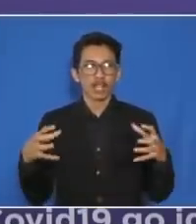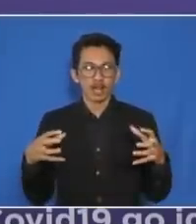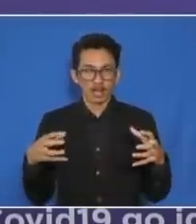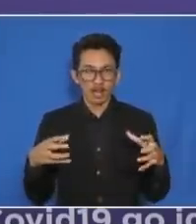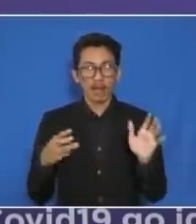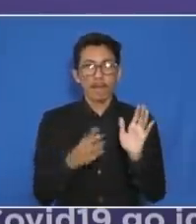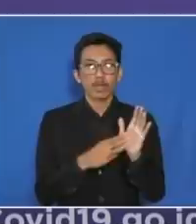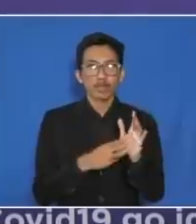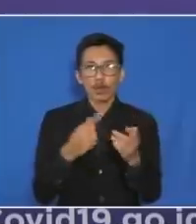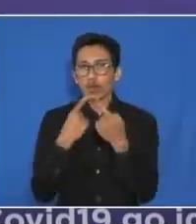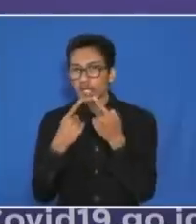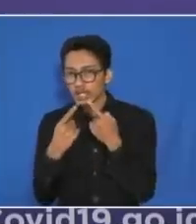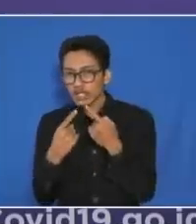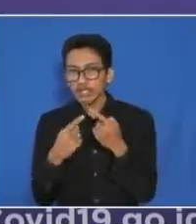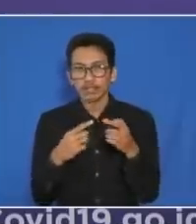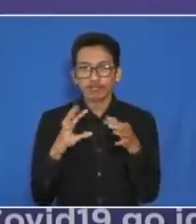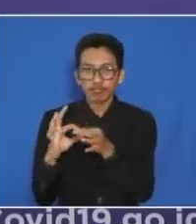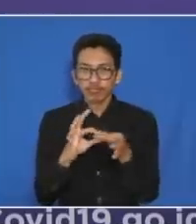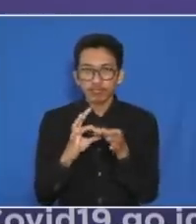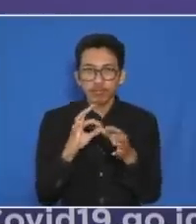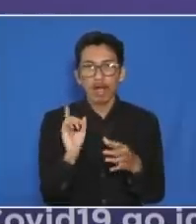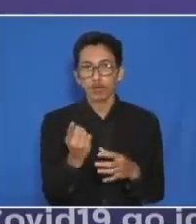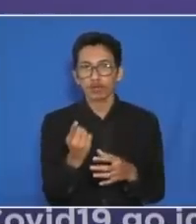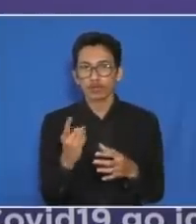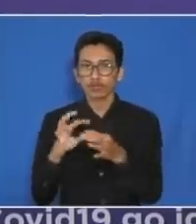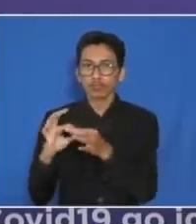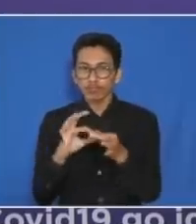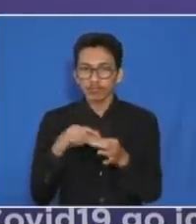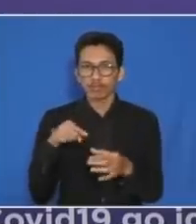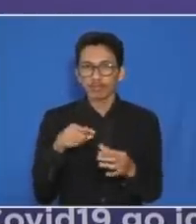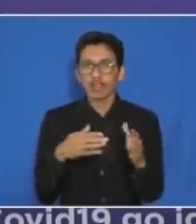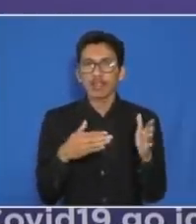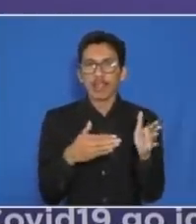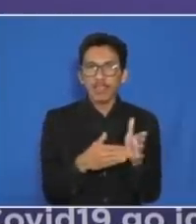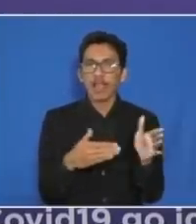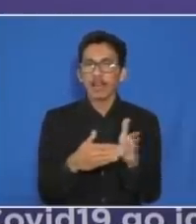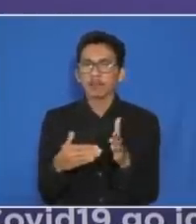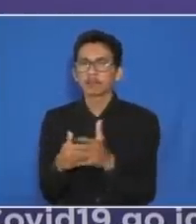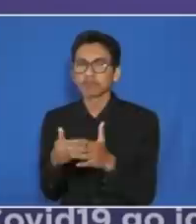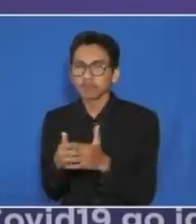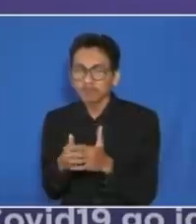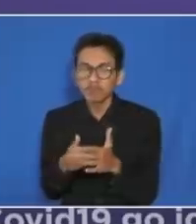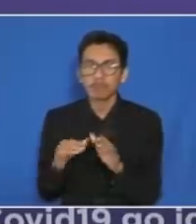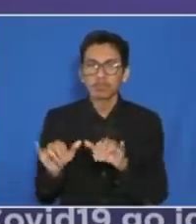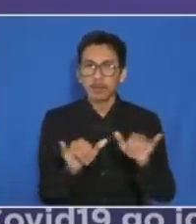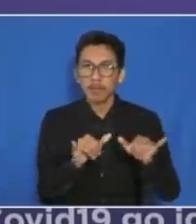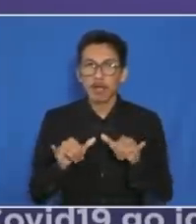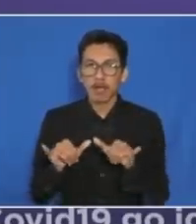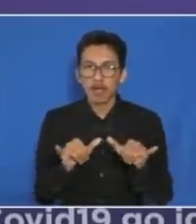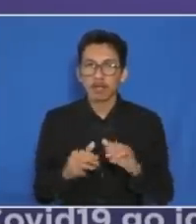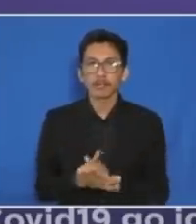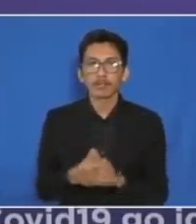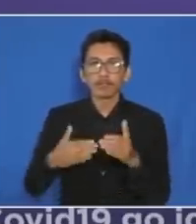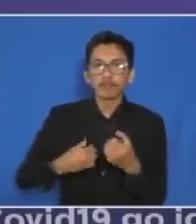komunikasi kerjasama lintas sektor itu selalu menjadi tantangan kita bersama tetapi dari hari